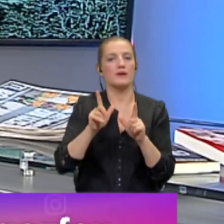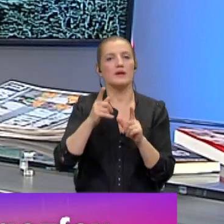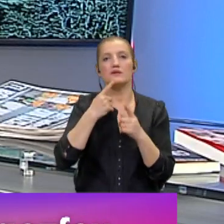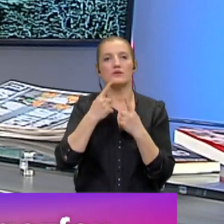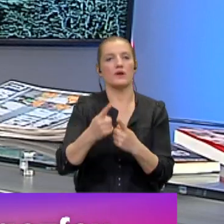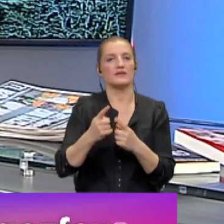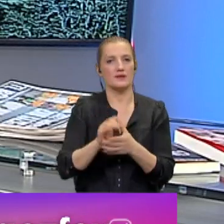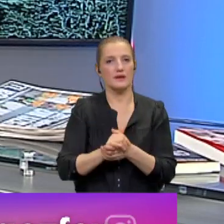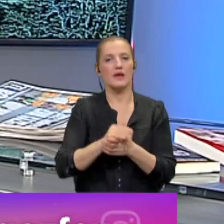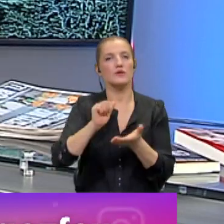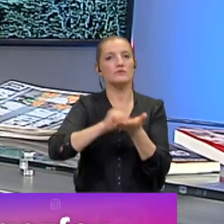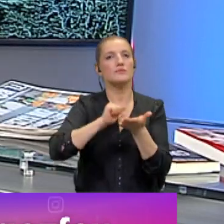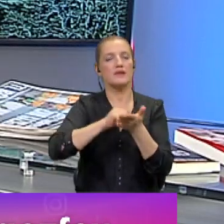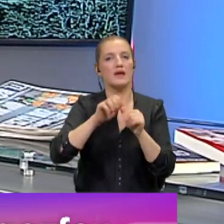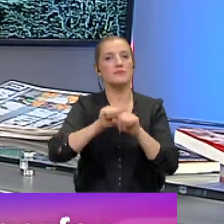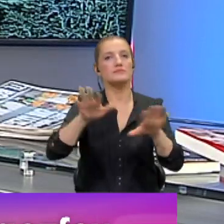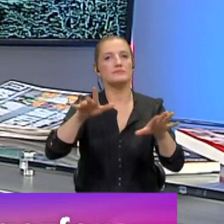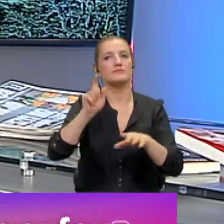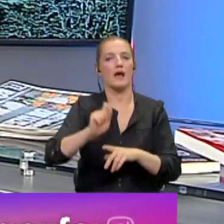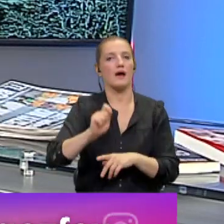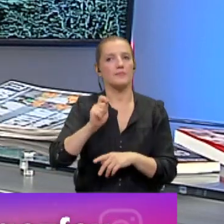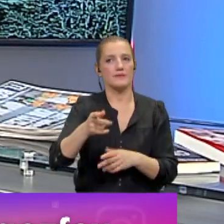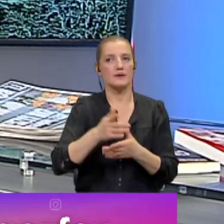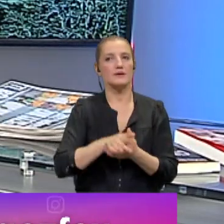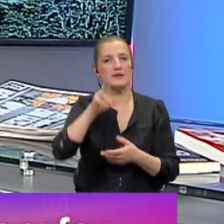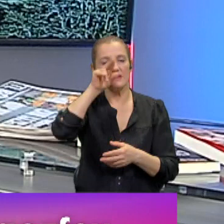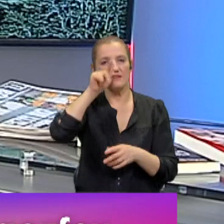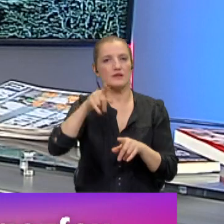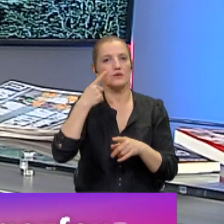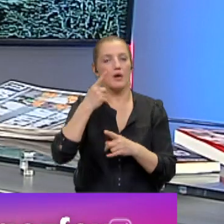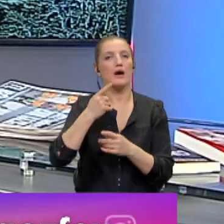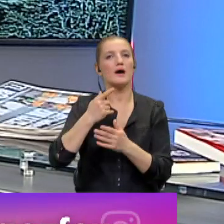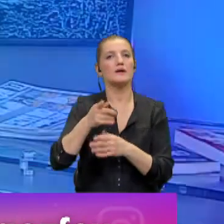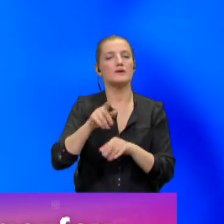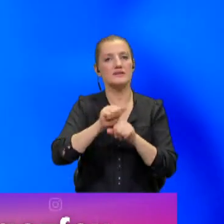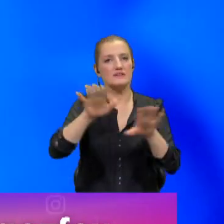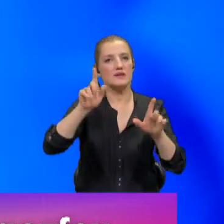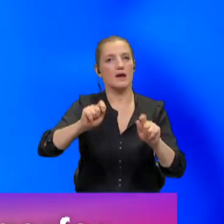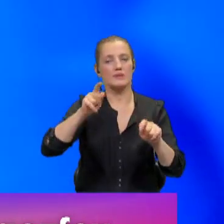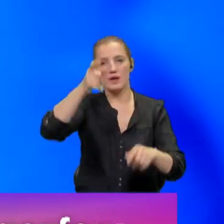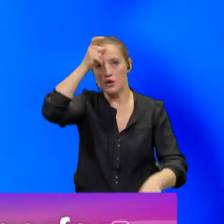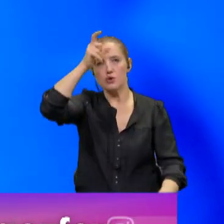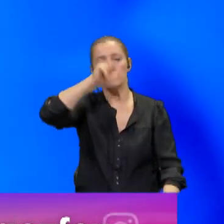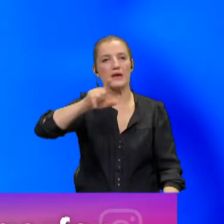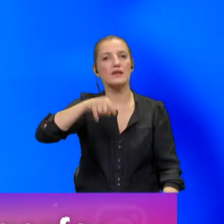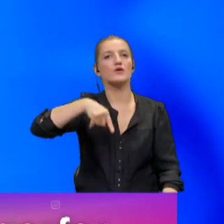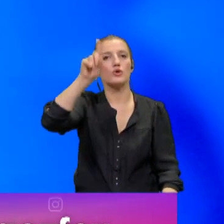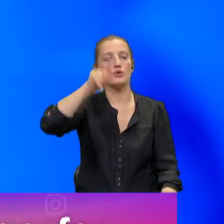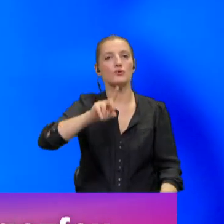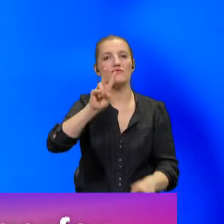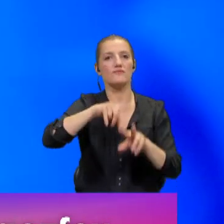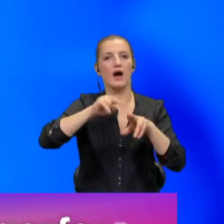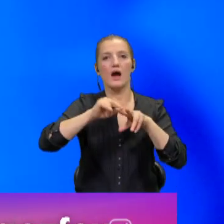söylediği Yine sosyal medya üzerinden o paylaşımına Bir bakalım aynı zamanda Türkiye'de günlük